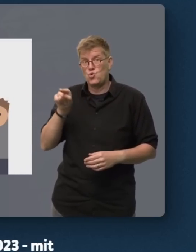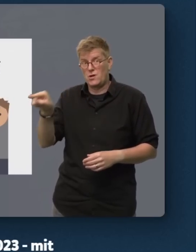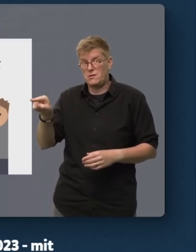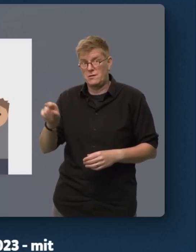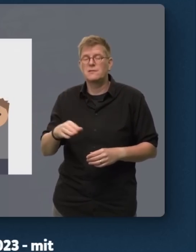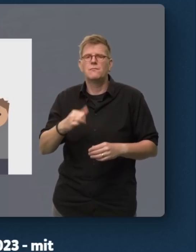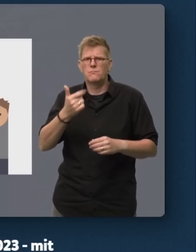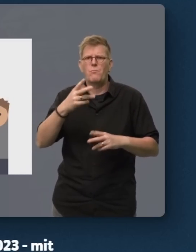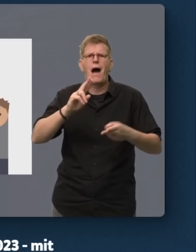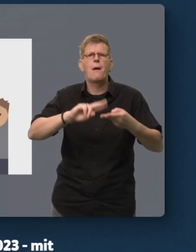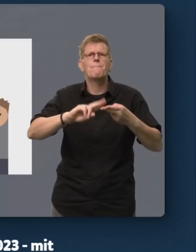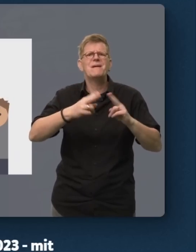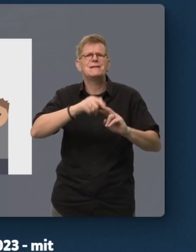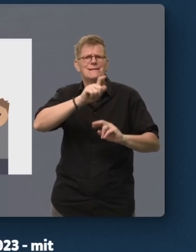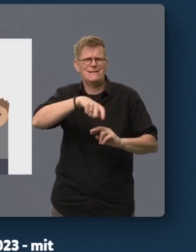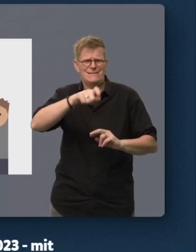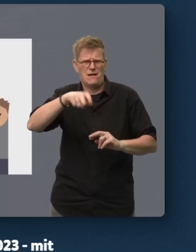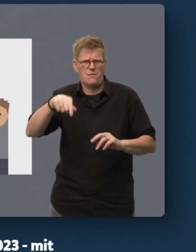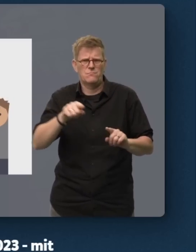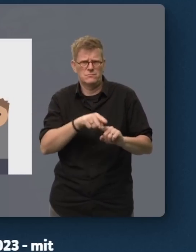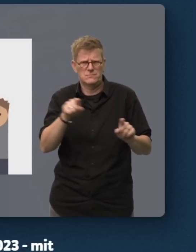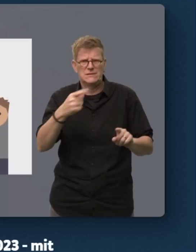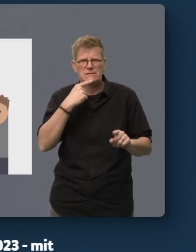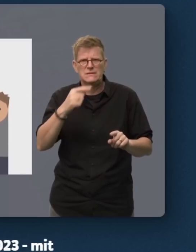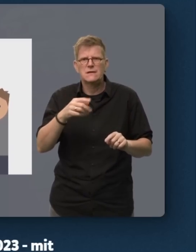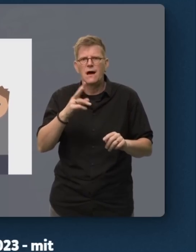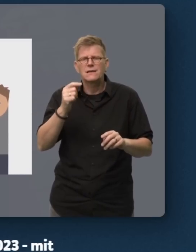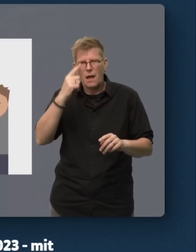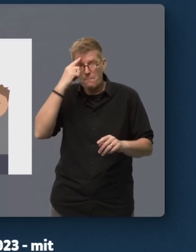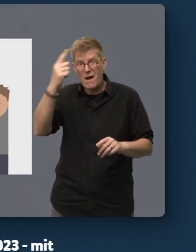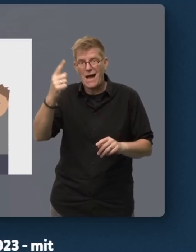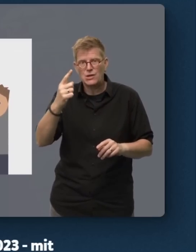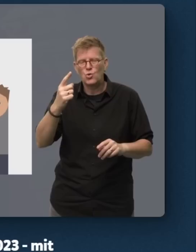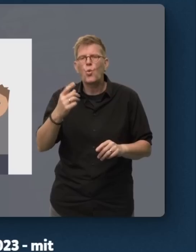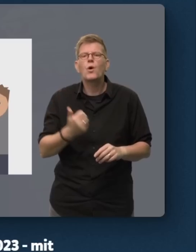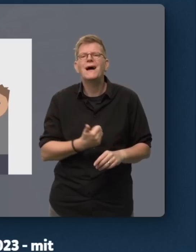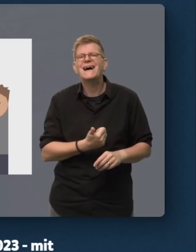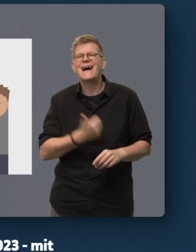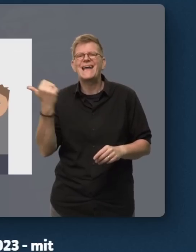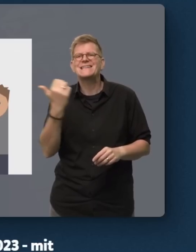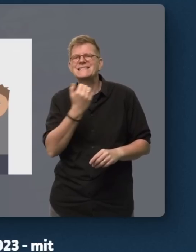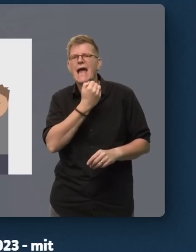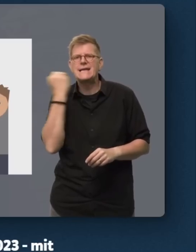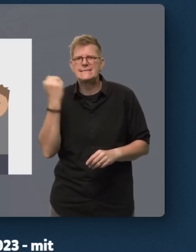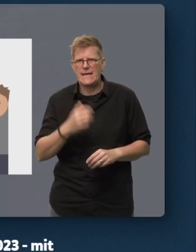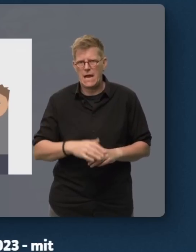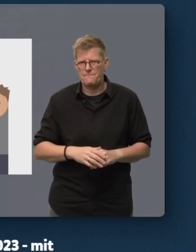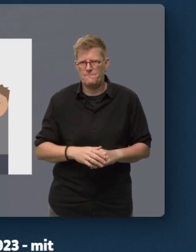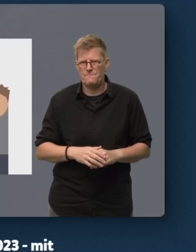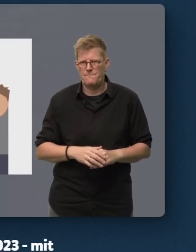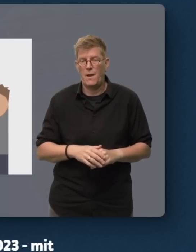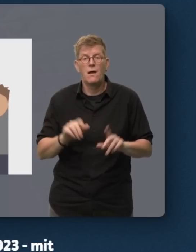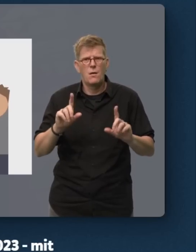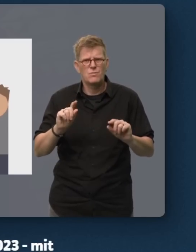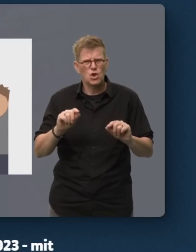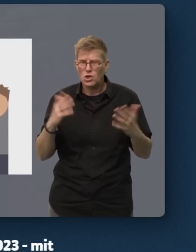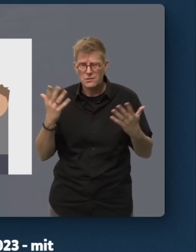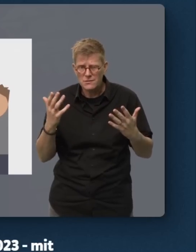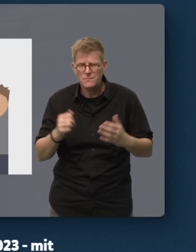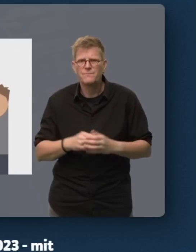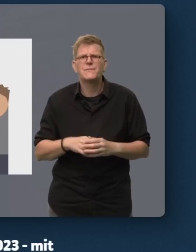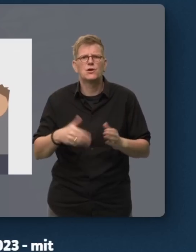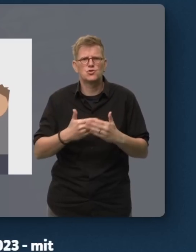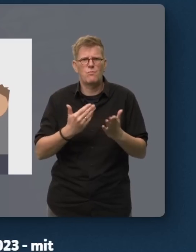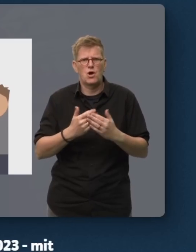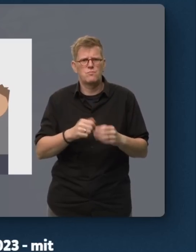der AFD rechtsextreme Ansichten rechtsextreme sind zum Beispiel der Meinung dass Menschen mit anderer